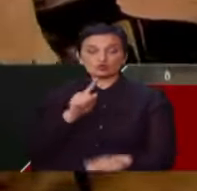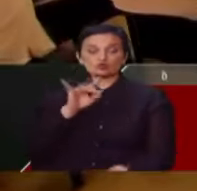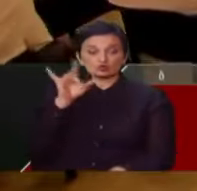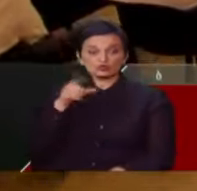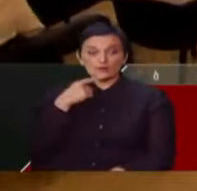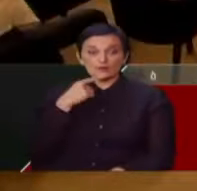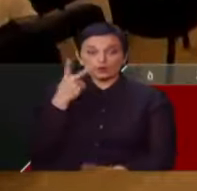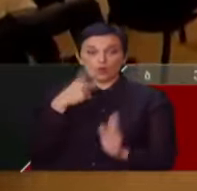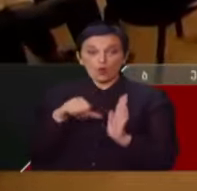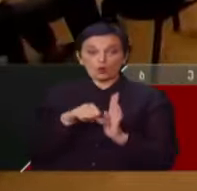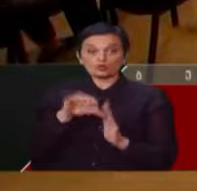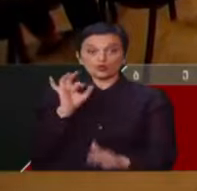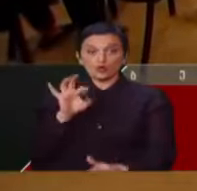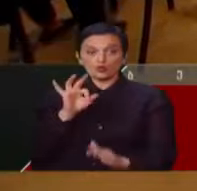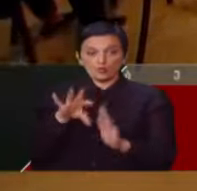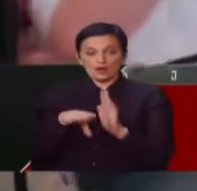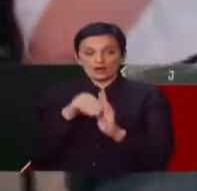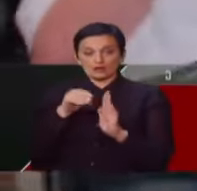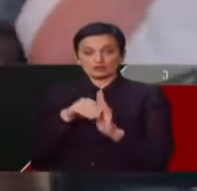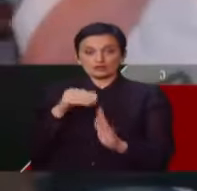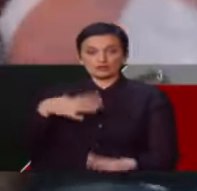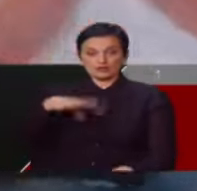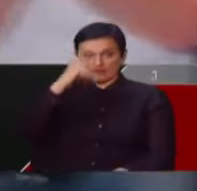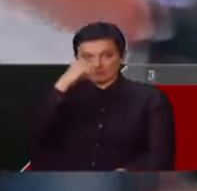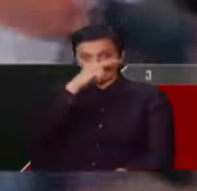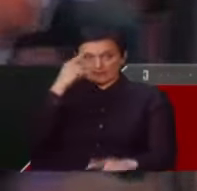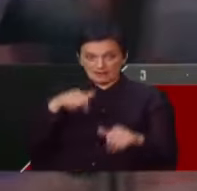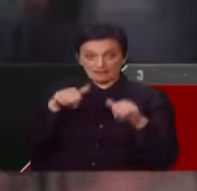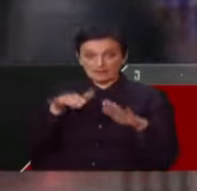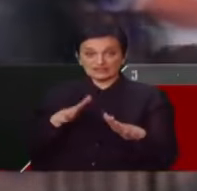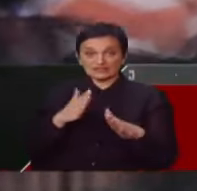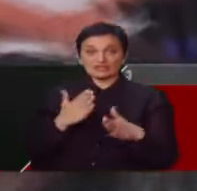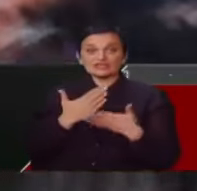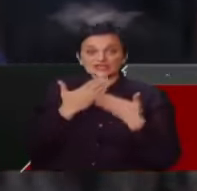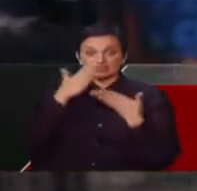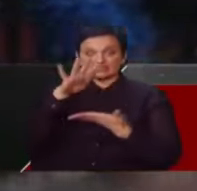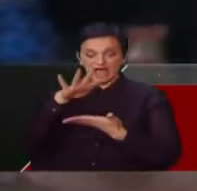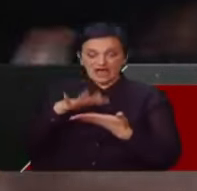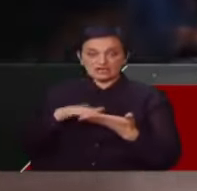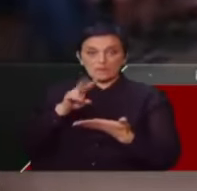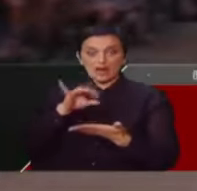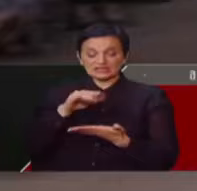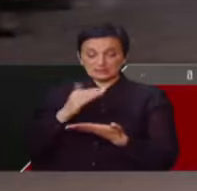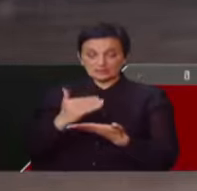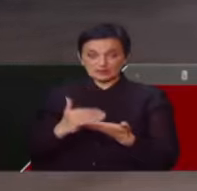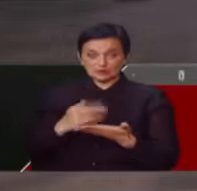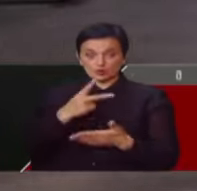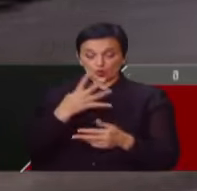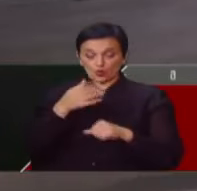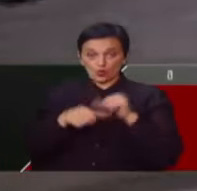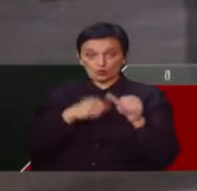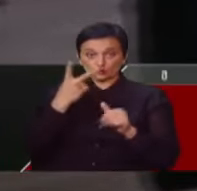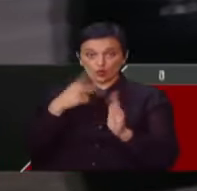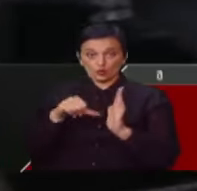ზურაბიშვილის თქმით, 26 ოქტომბერს არჩევნებზე ქვეყნის ბედი გადაწყდება. წაიკითხეს მანიფესტი, რომლის მიხედვითაც 2024 წლის